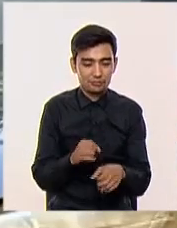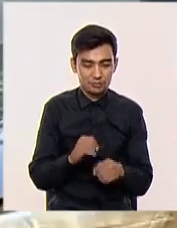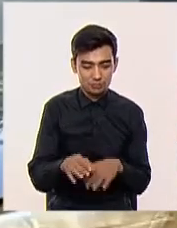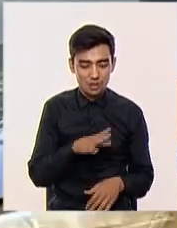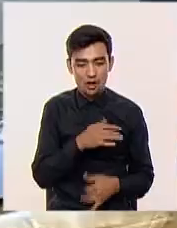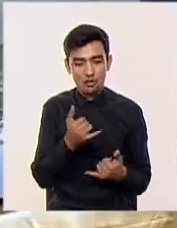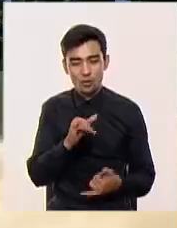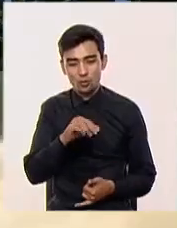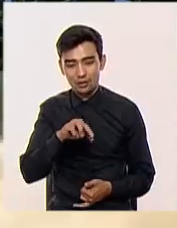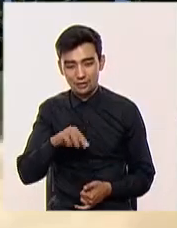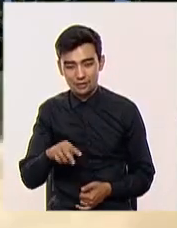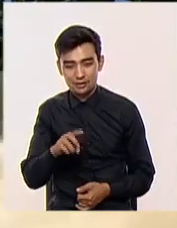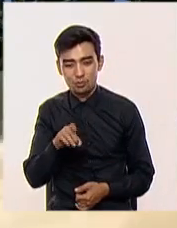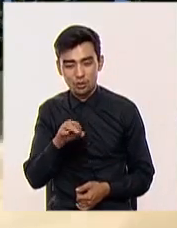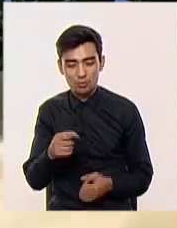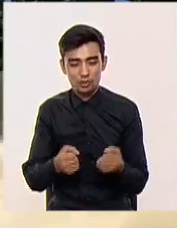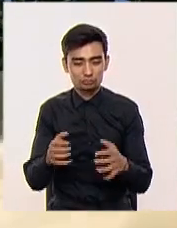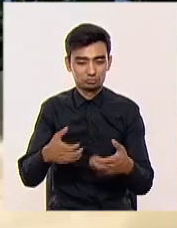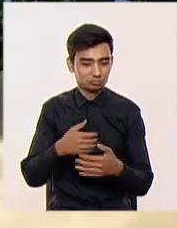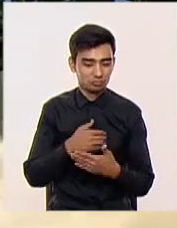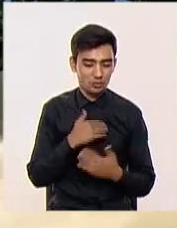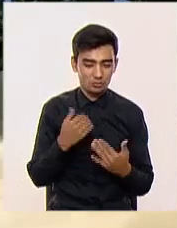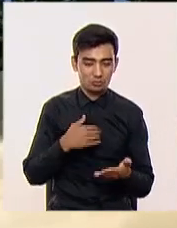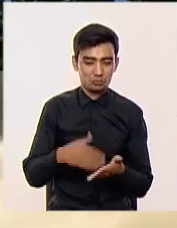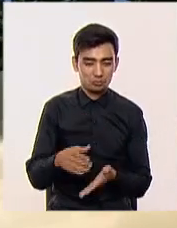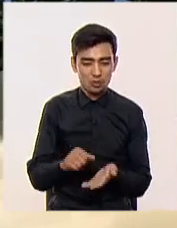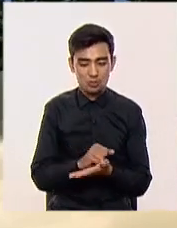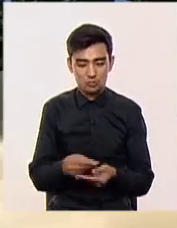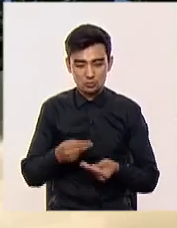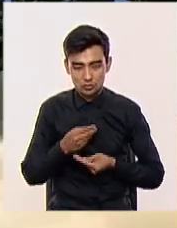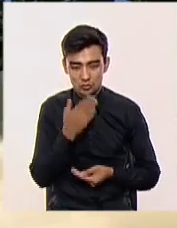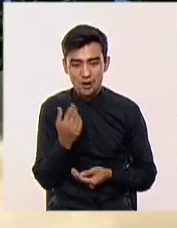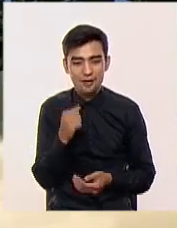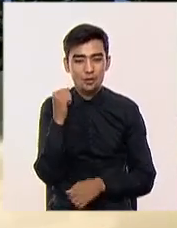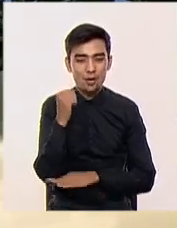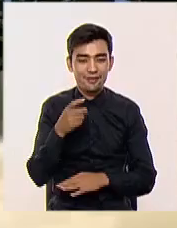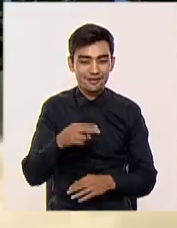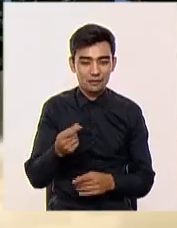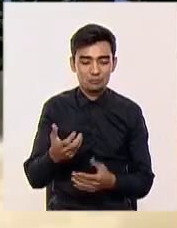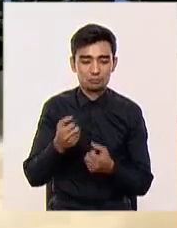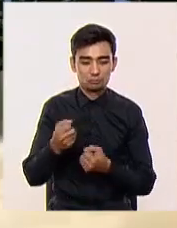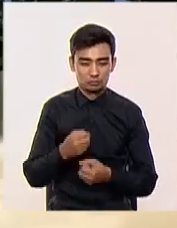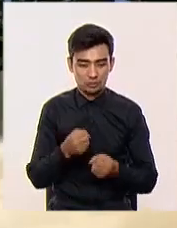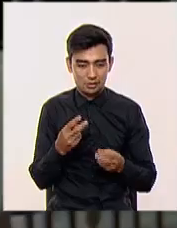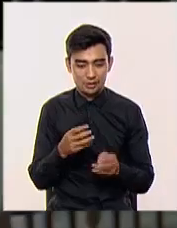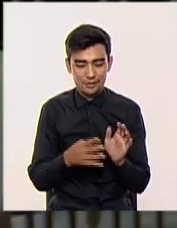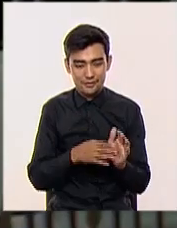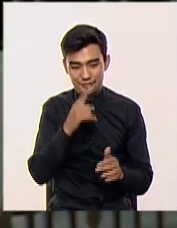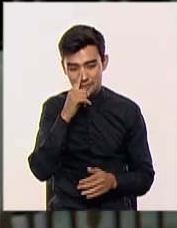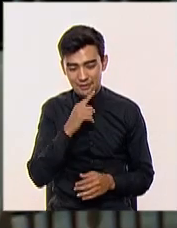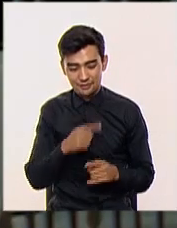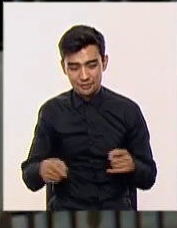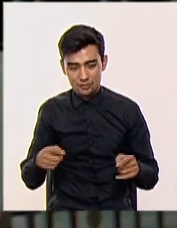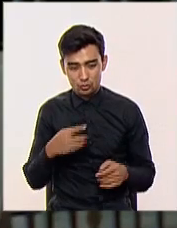на утилизацию не принимают и сертификаты не выдают. А деньги за стоянку берут. Надыржан Хасантаев за 9 месяцев простоя своих